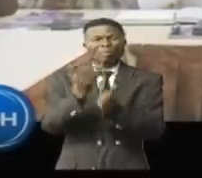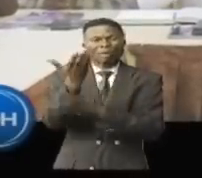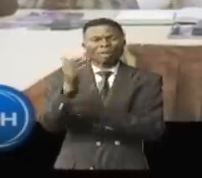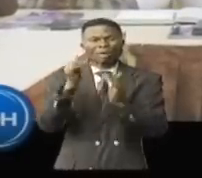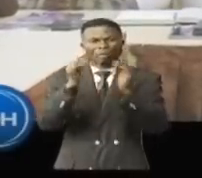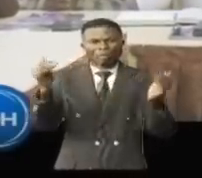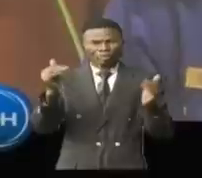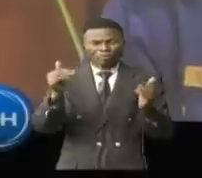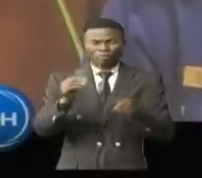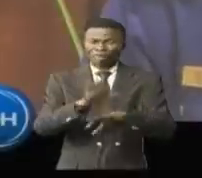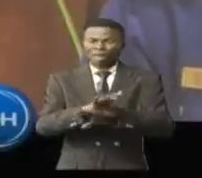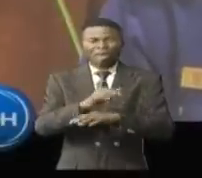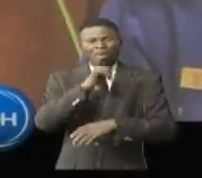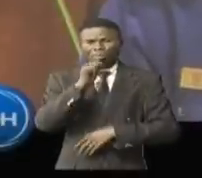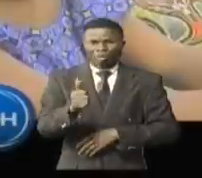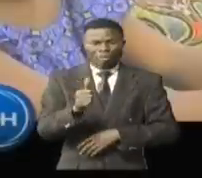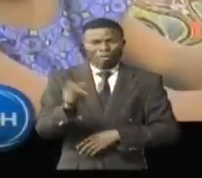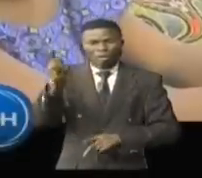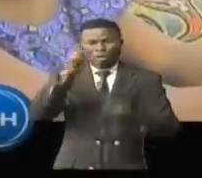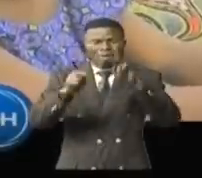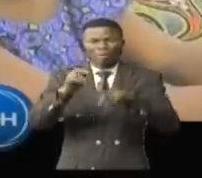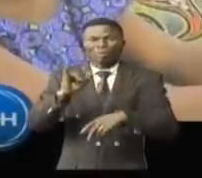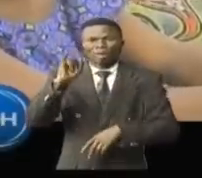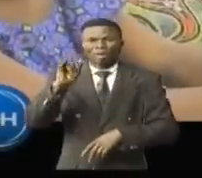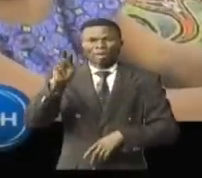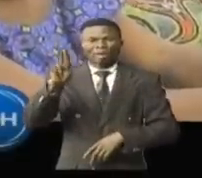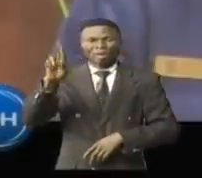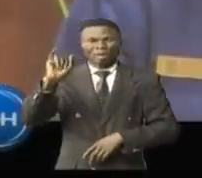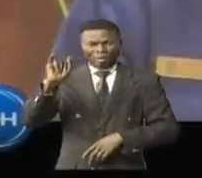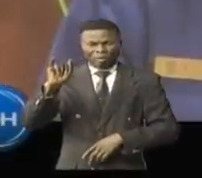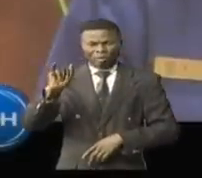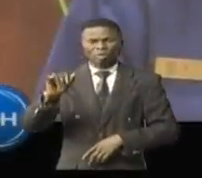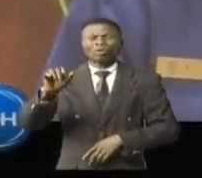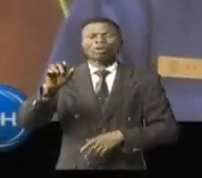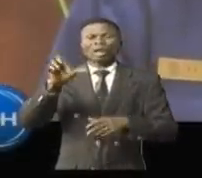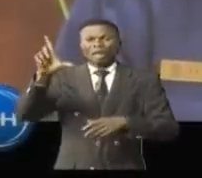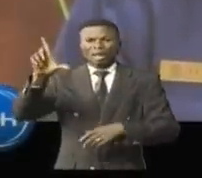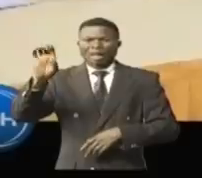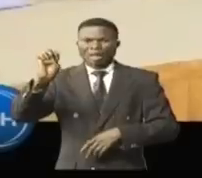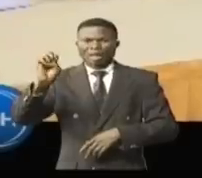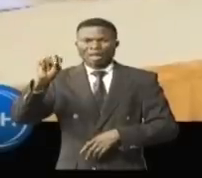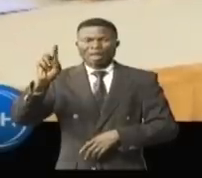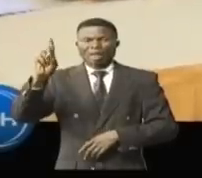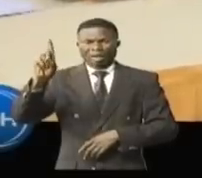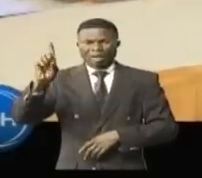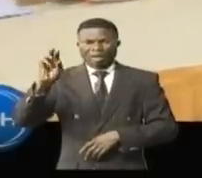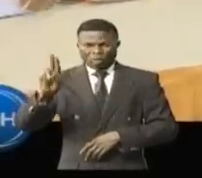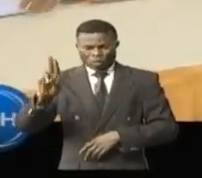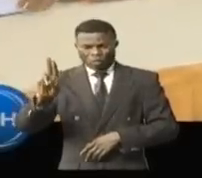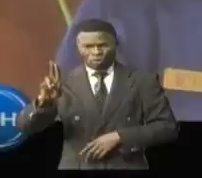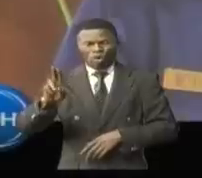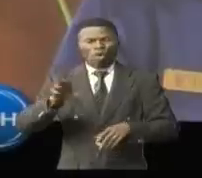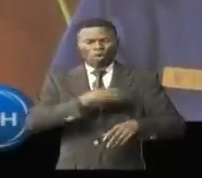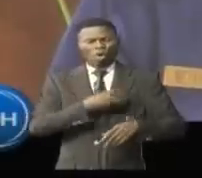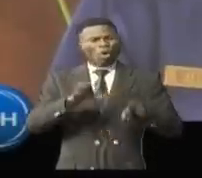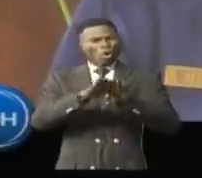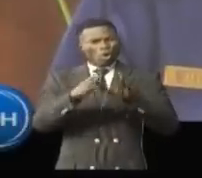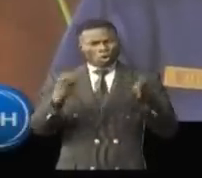sans hypocrisie. Peuple ituriens, Ema et Lendu, nous sommes unis par le sort. Ouvrons nos cœurs